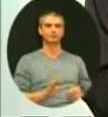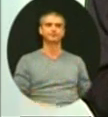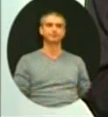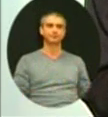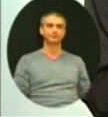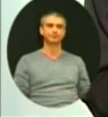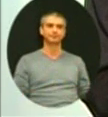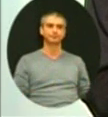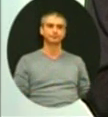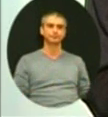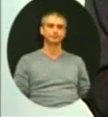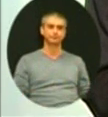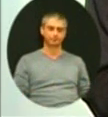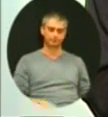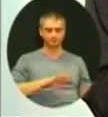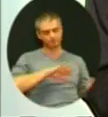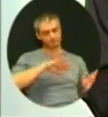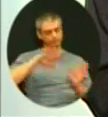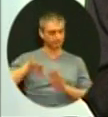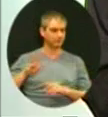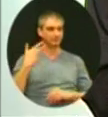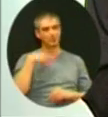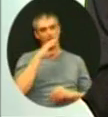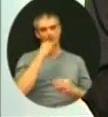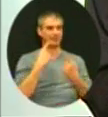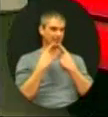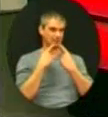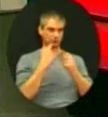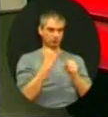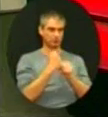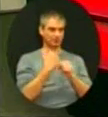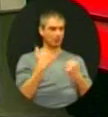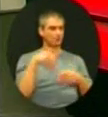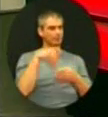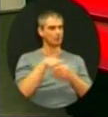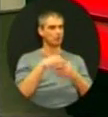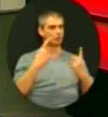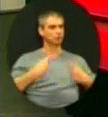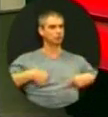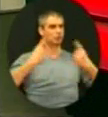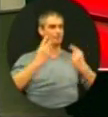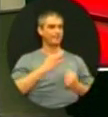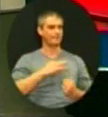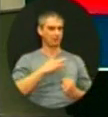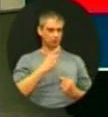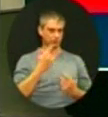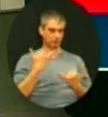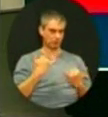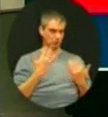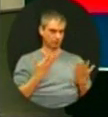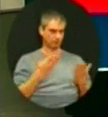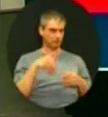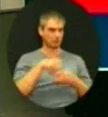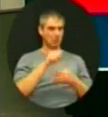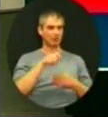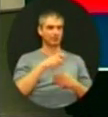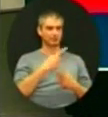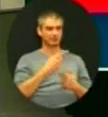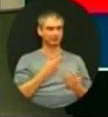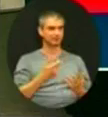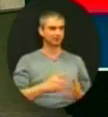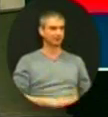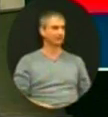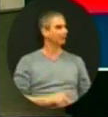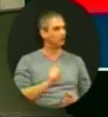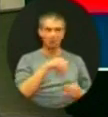טוב. בוא נדבר עכשיו על דיון שערכת היום במסגרת יום הבריאות שמצוין היום בכנסת. זה